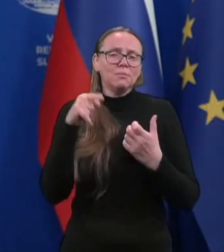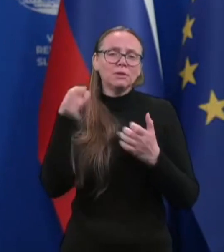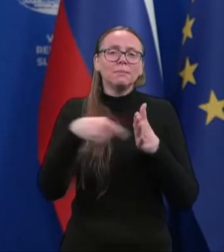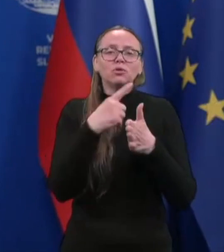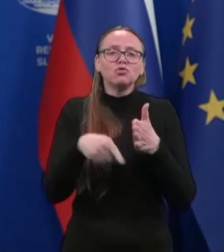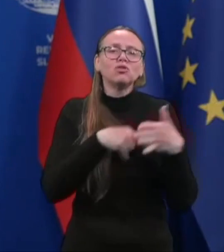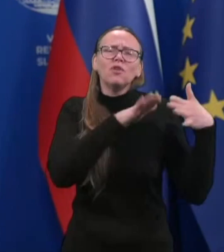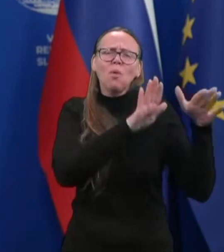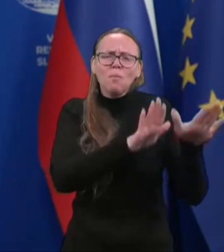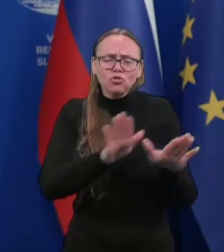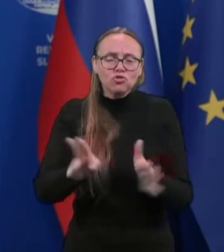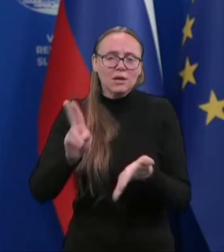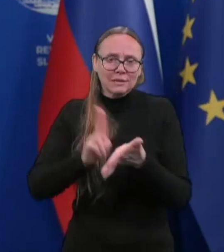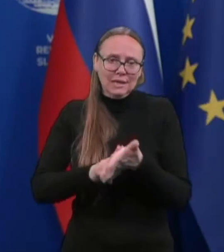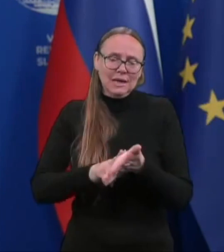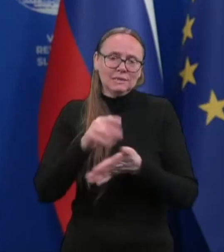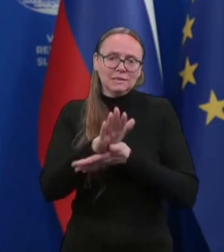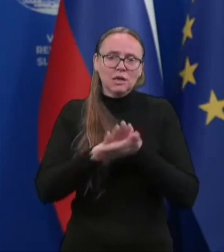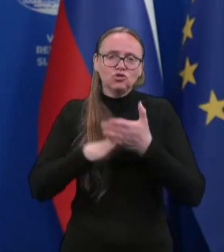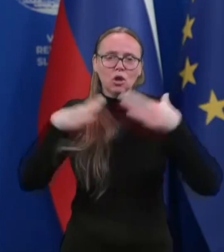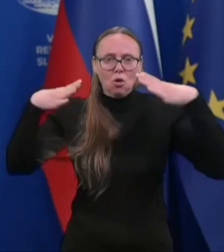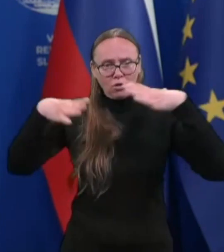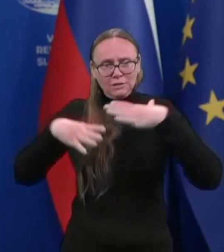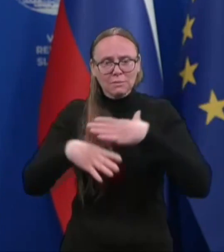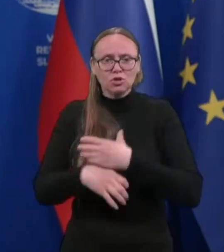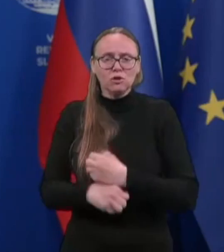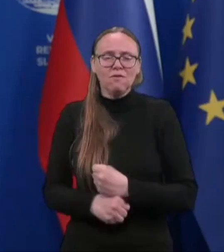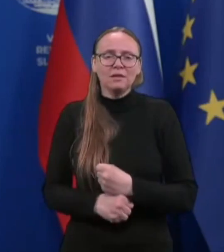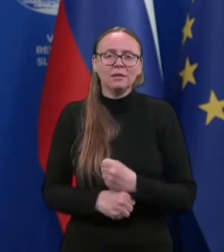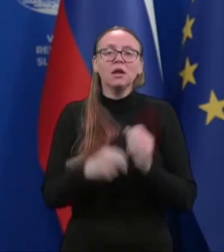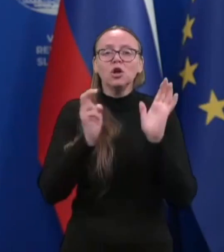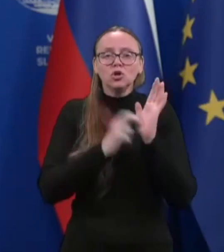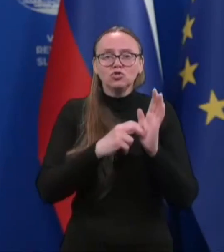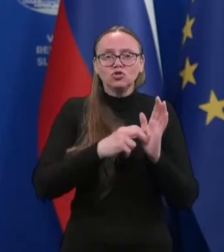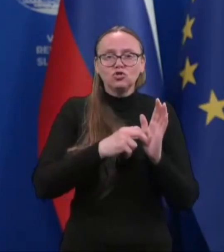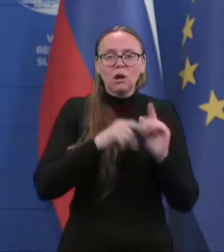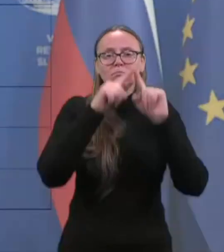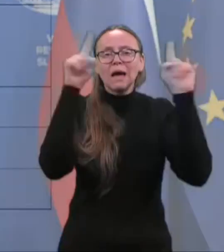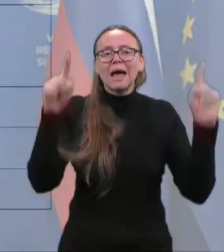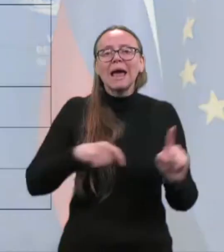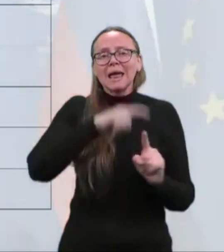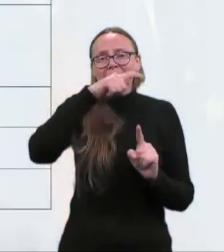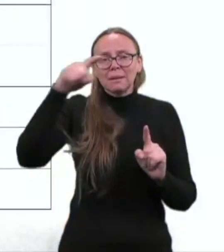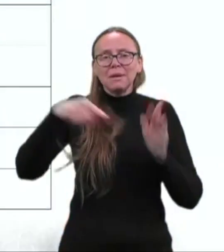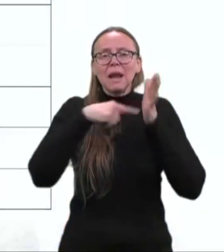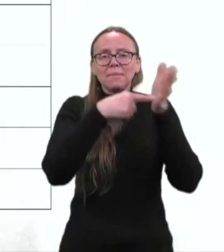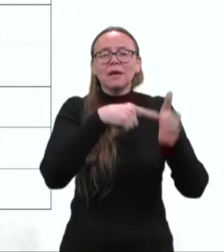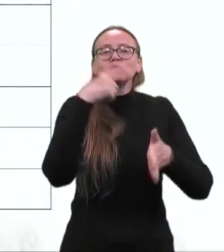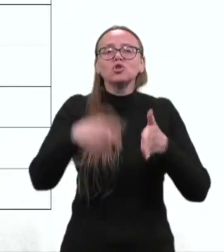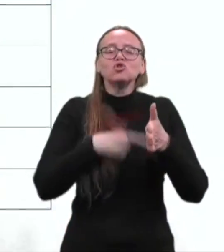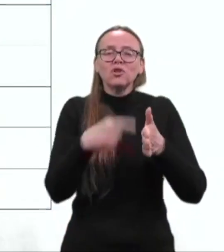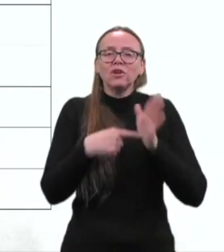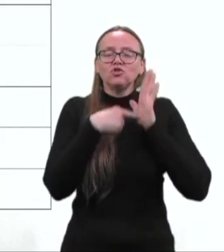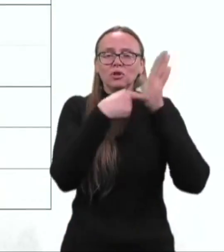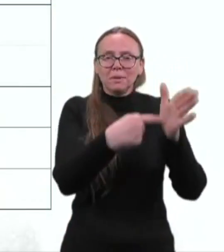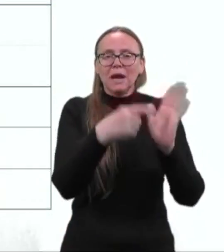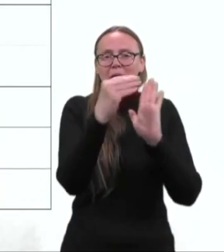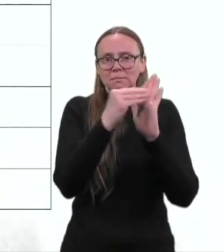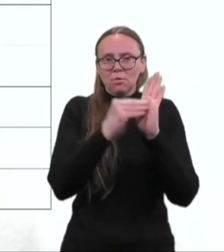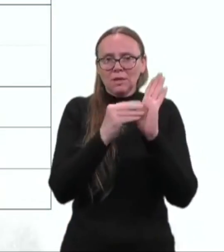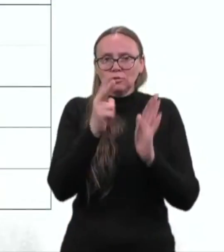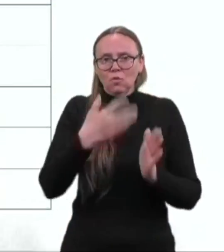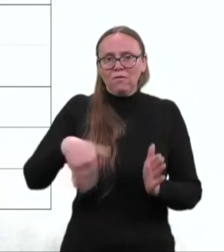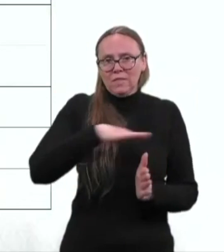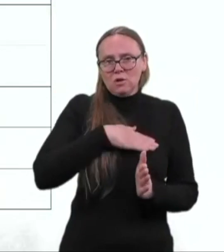počasi resnično začelo zniževati. Pa še tabela, ki prikazuje numerični prikaz podatkov razmer v naših